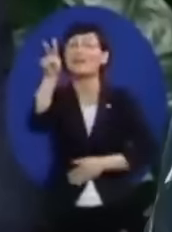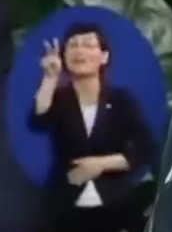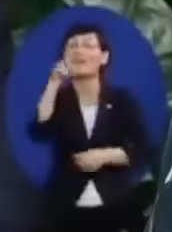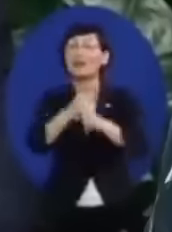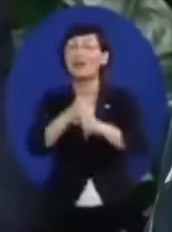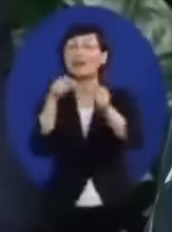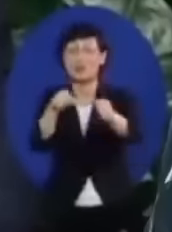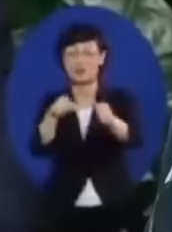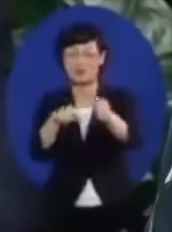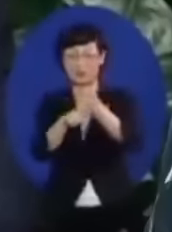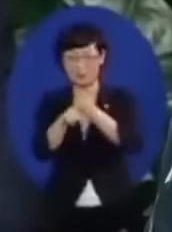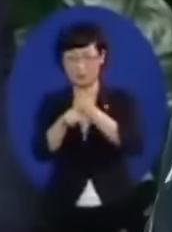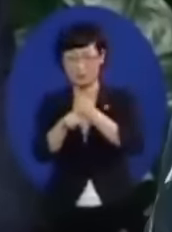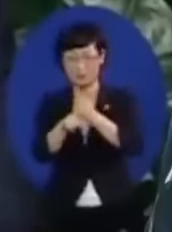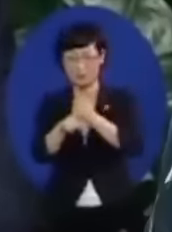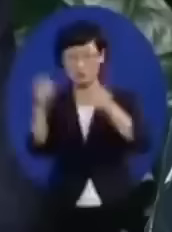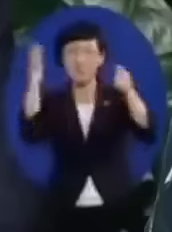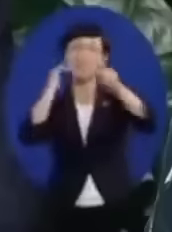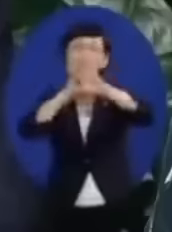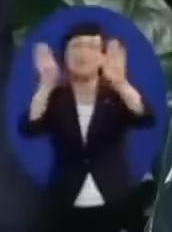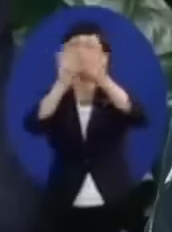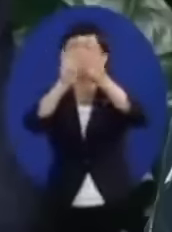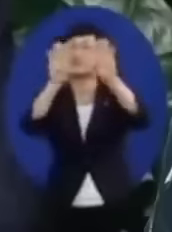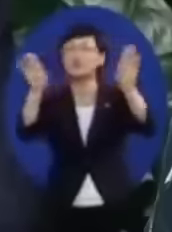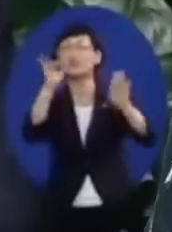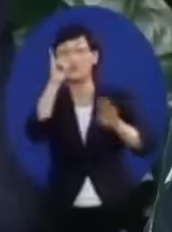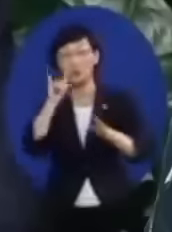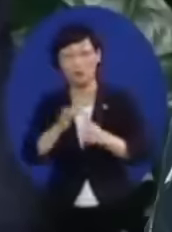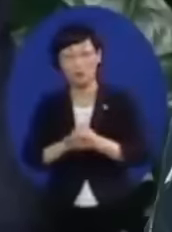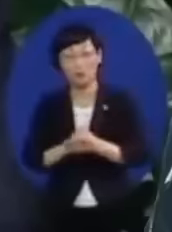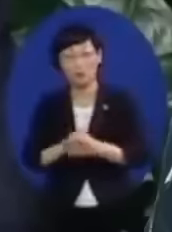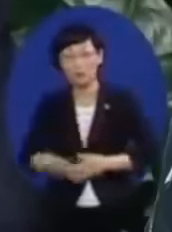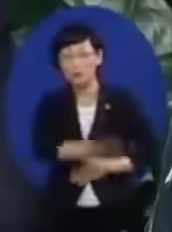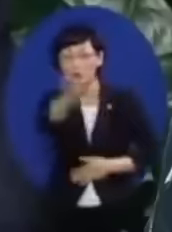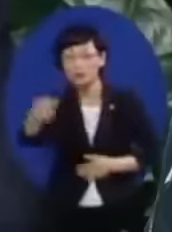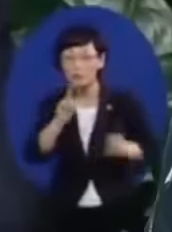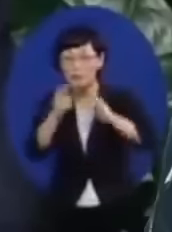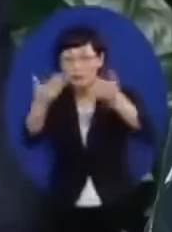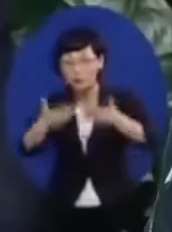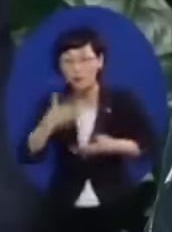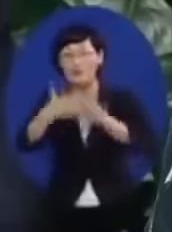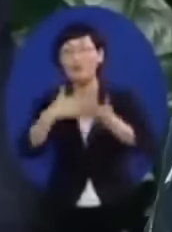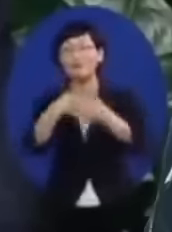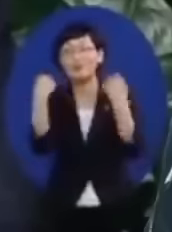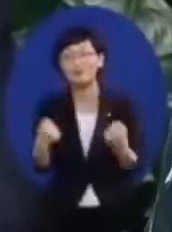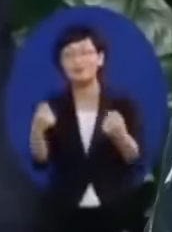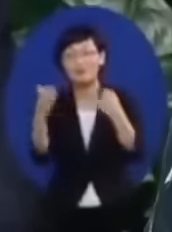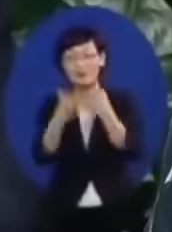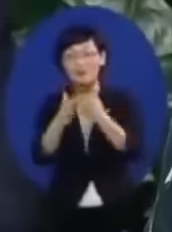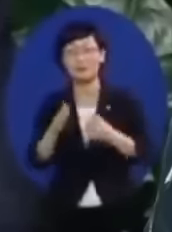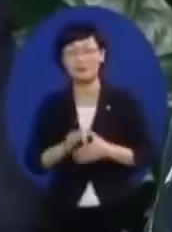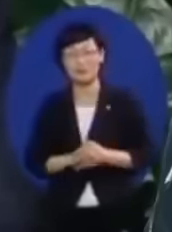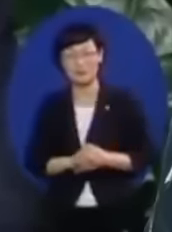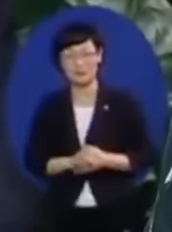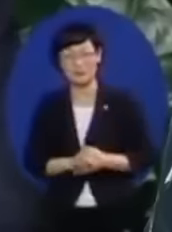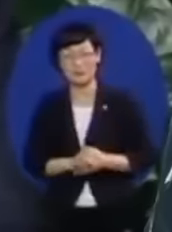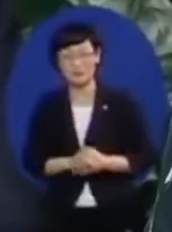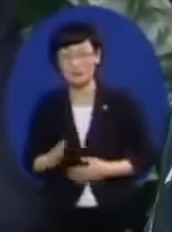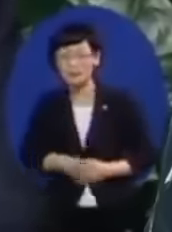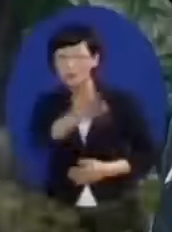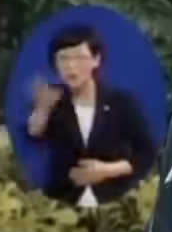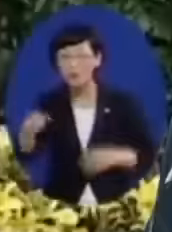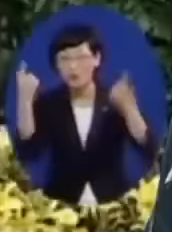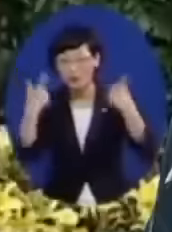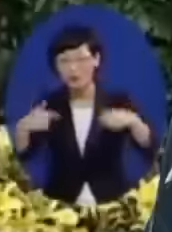것입니다. 열린 부분이 있고 우리에게 말씀하는 하나님이 계시기 때문인 것입니다. 우리는